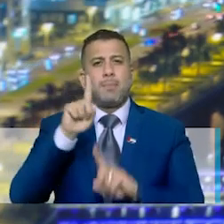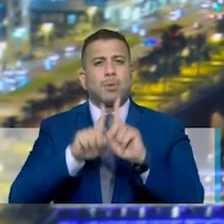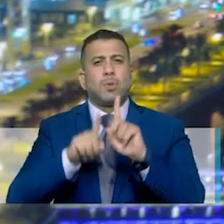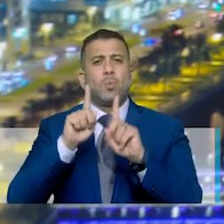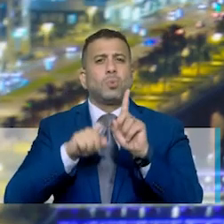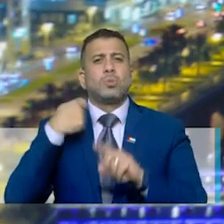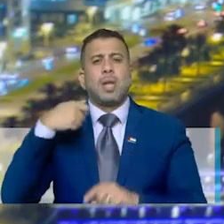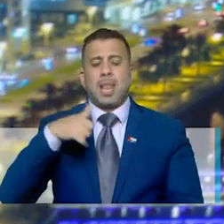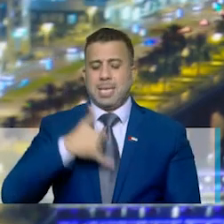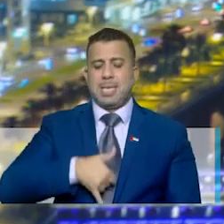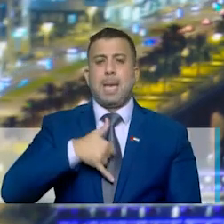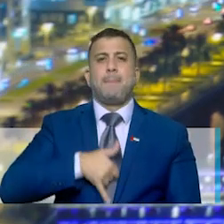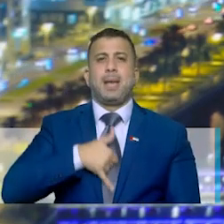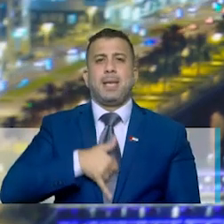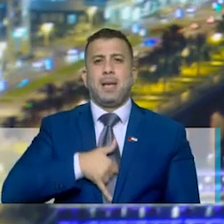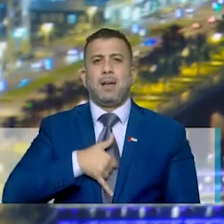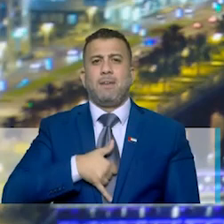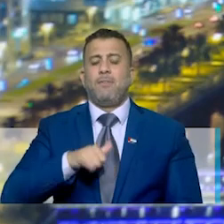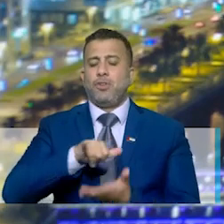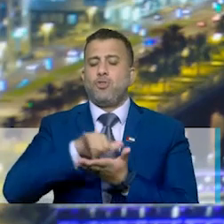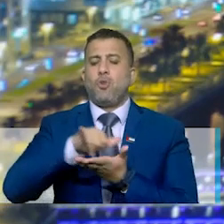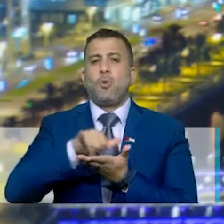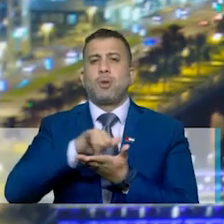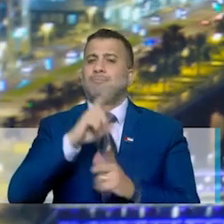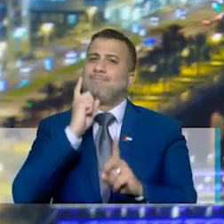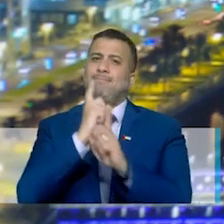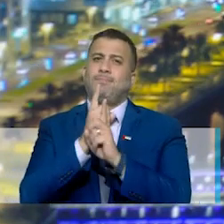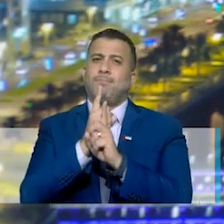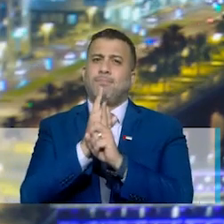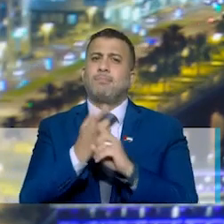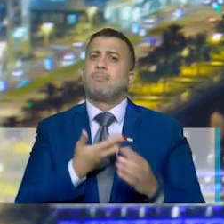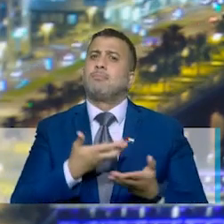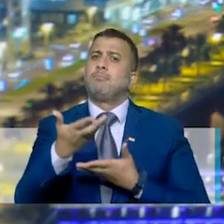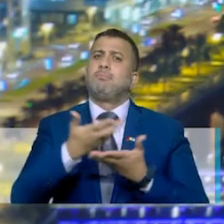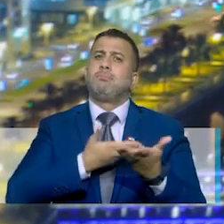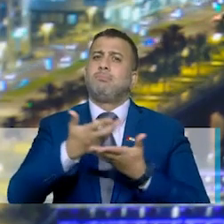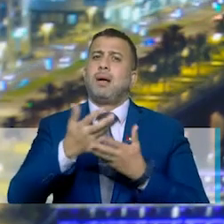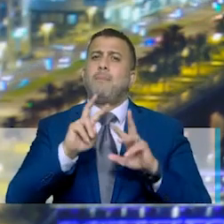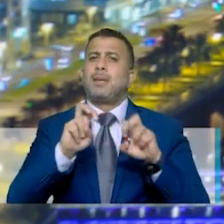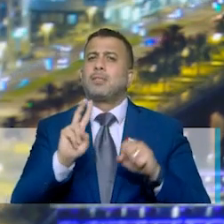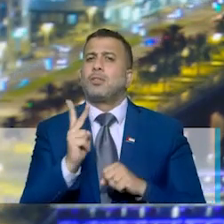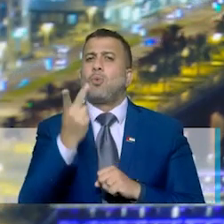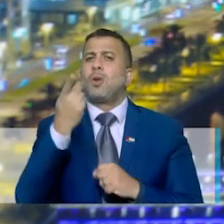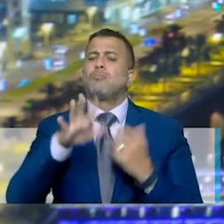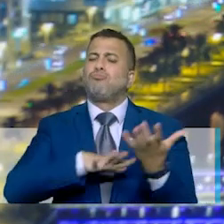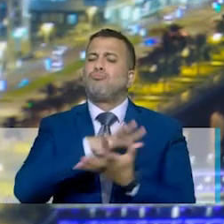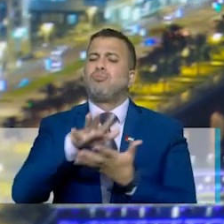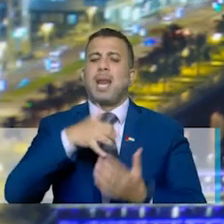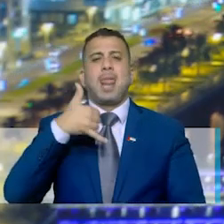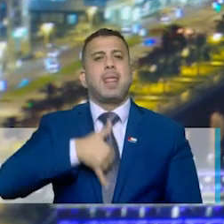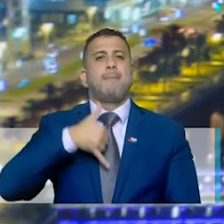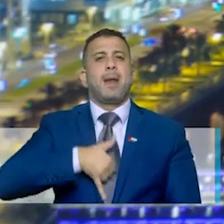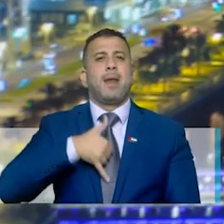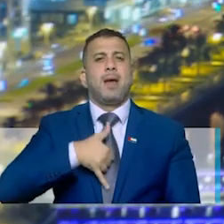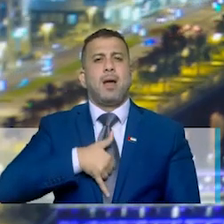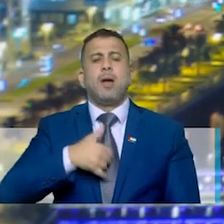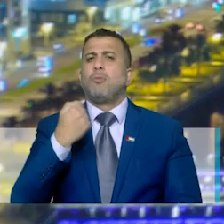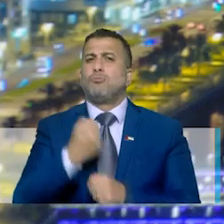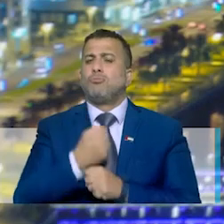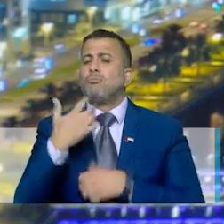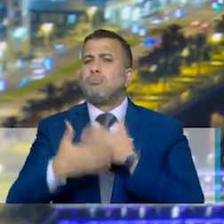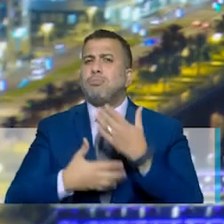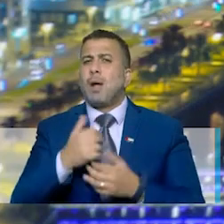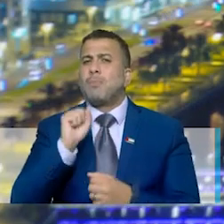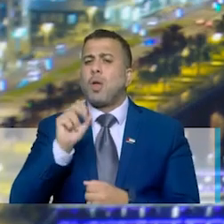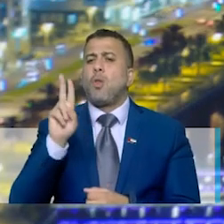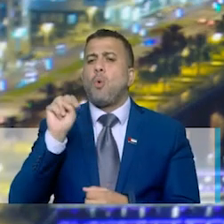رئيس مجلس القياده الرئاسيه اليمني في نيويوركا واجرى خلال اللقاء بحث وتطورات الازمه اليمنيه والجهود